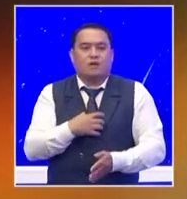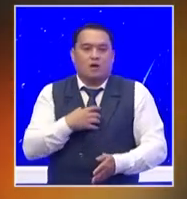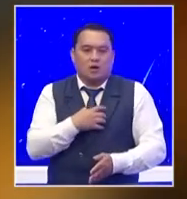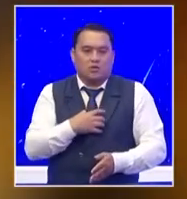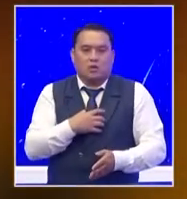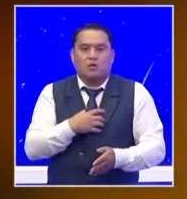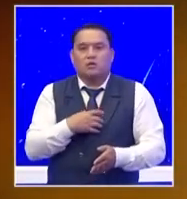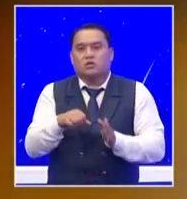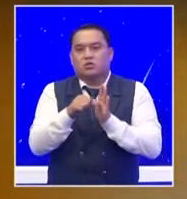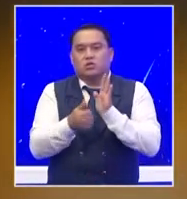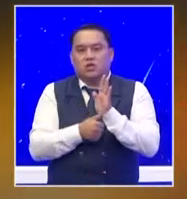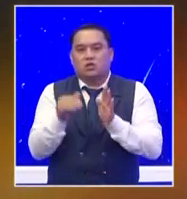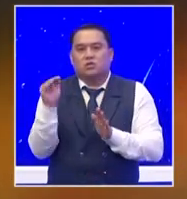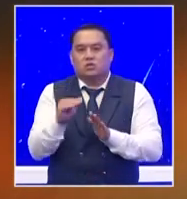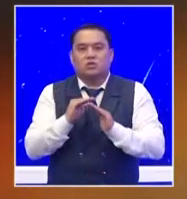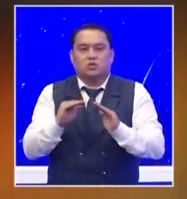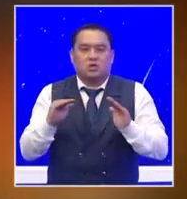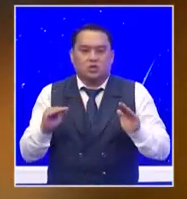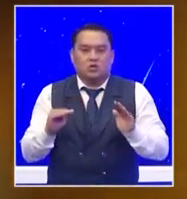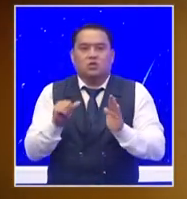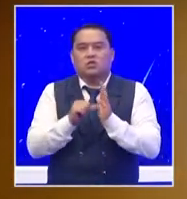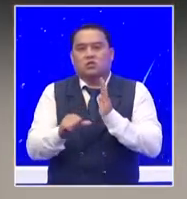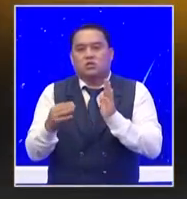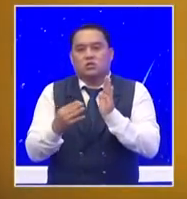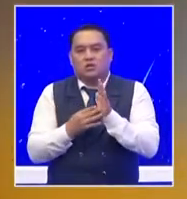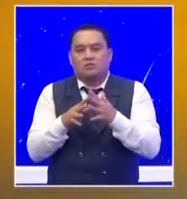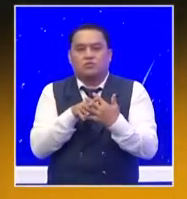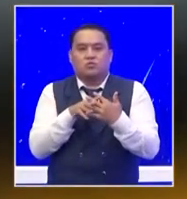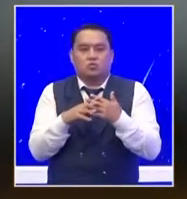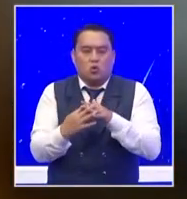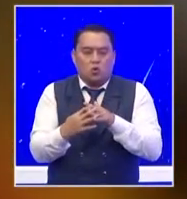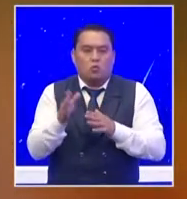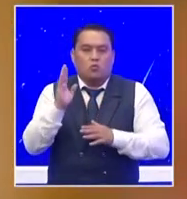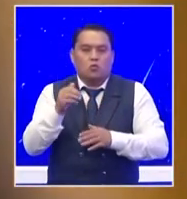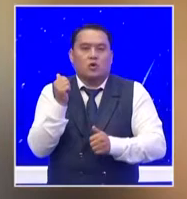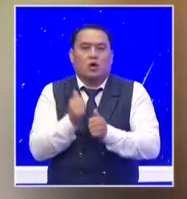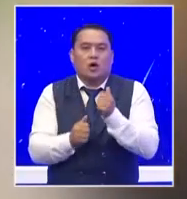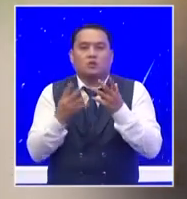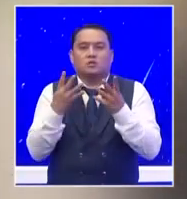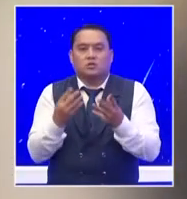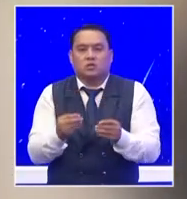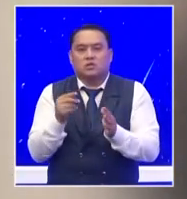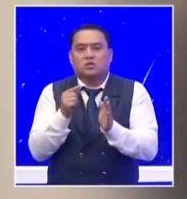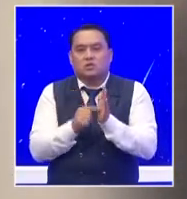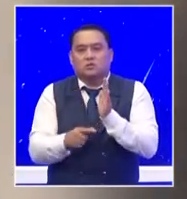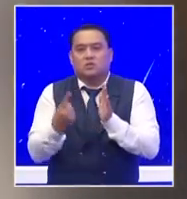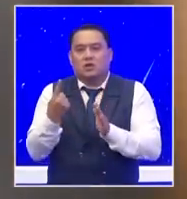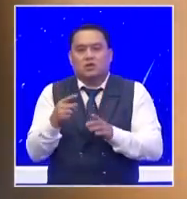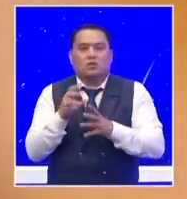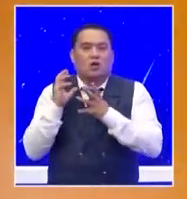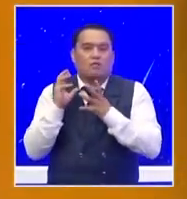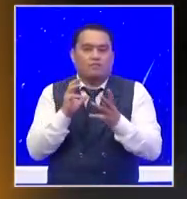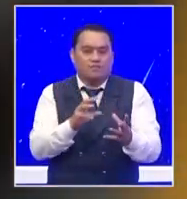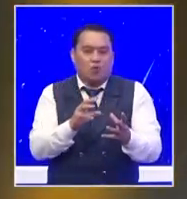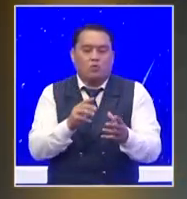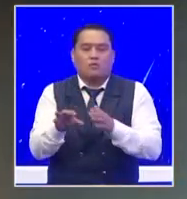Для почти 16 тысяч детей из 69 населенных пунктов будет ежедневно курсировать 71 новый автобус.